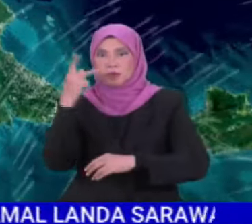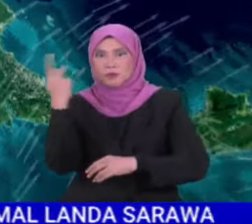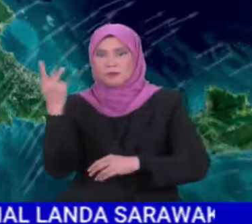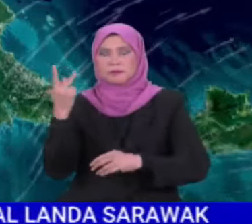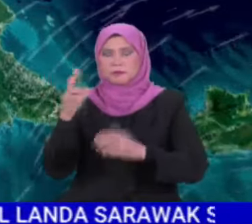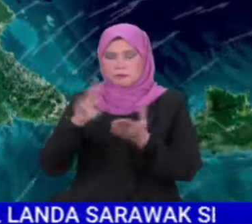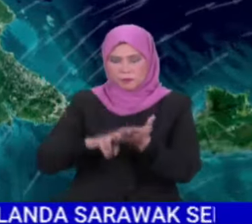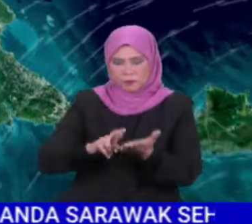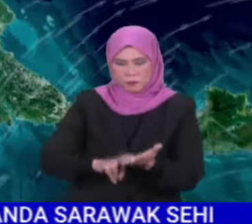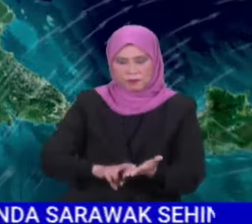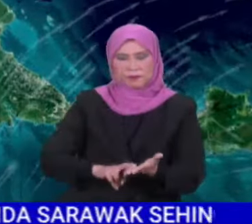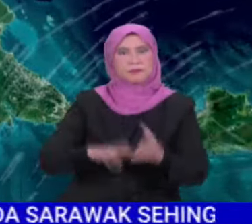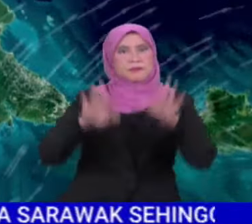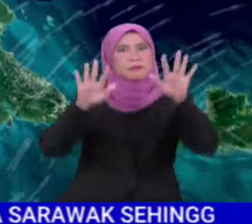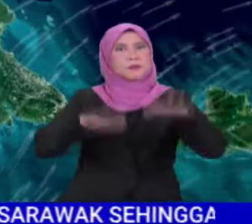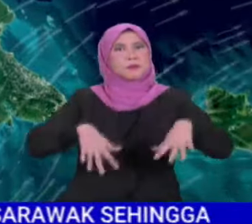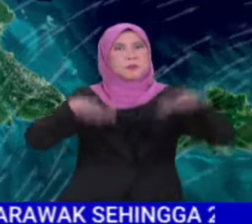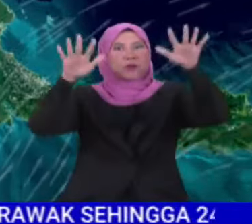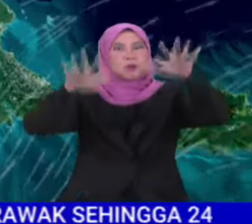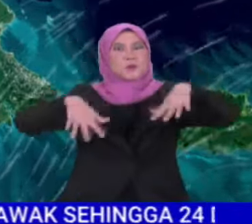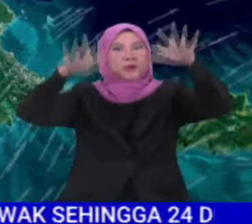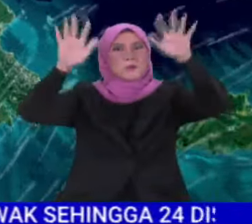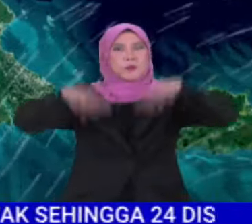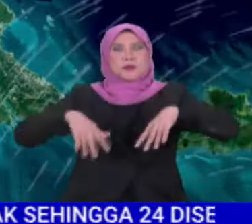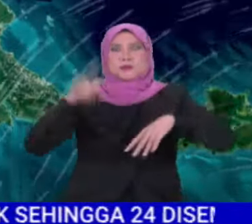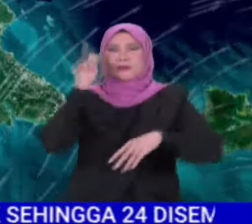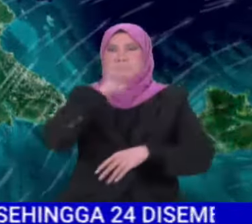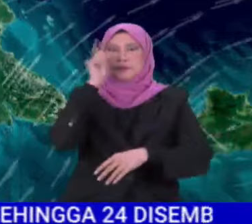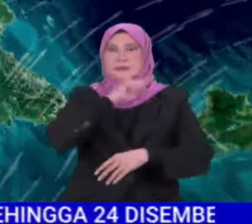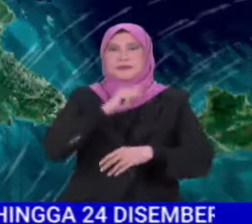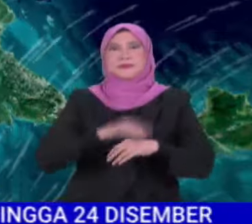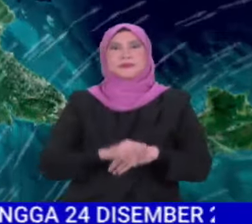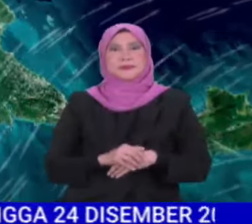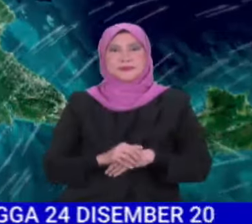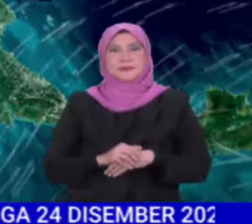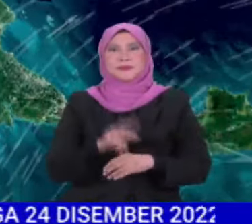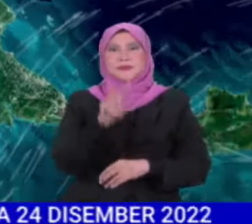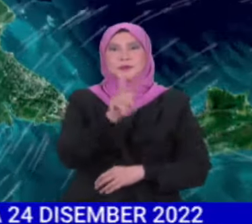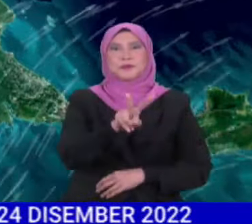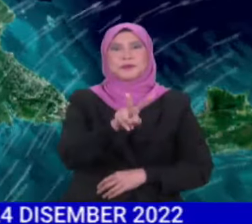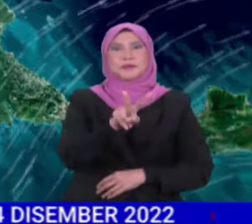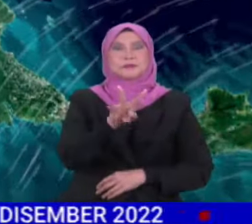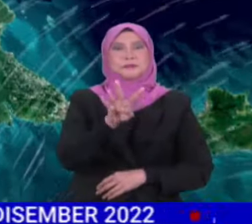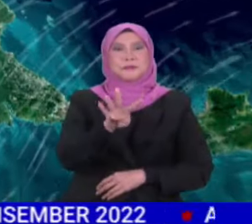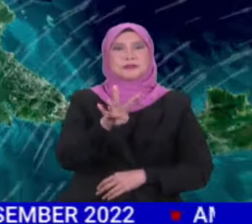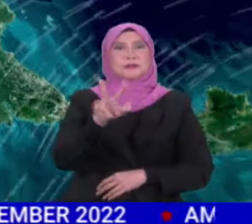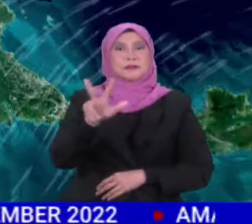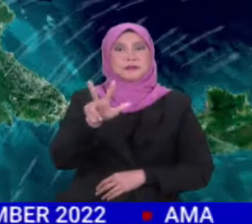telah pun mencatatkan taburan hujan tertinggi pada setakat ini, iaitu sebanyak